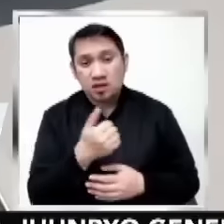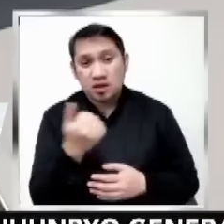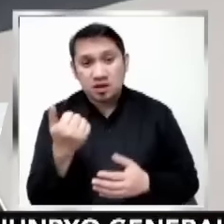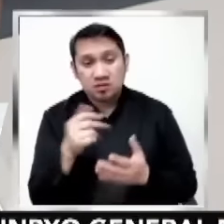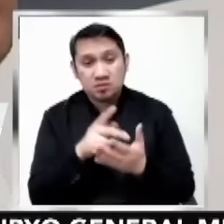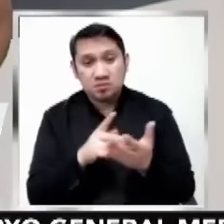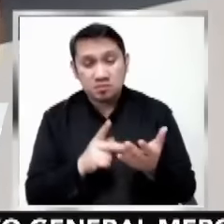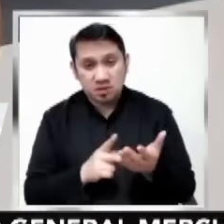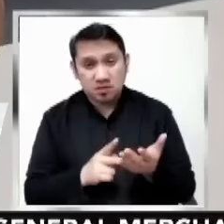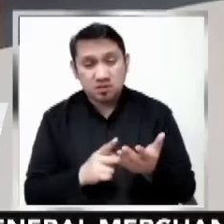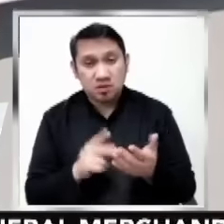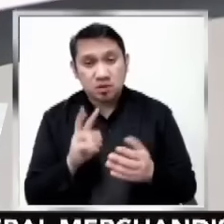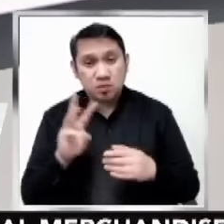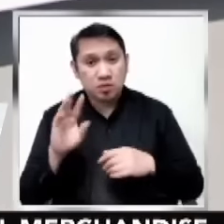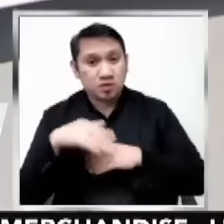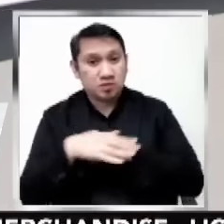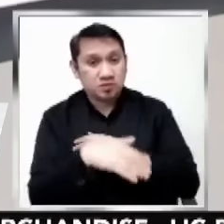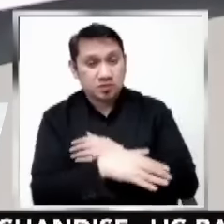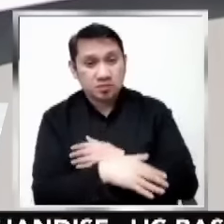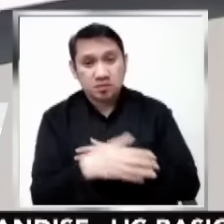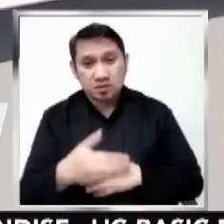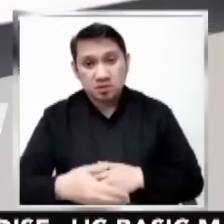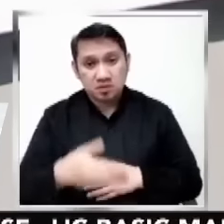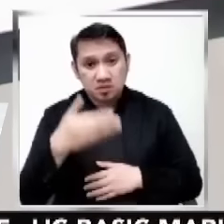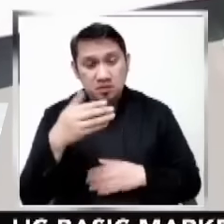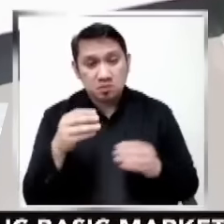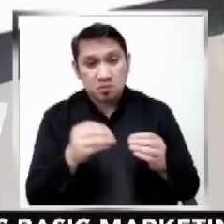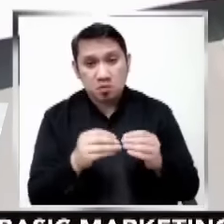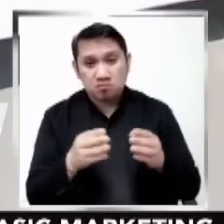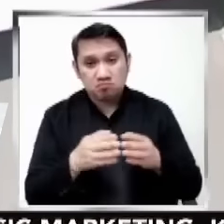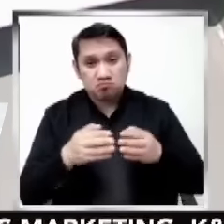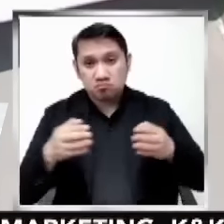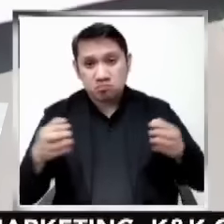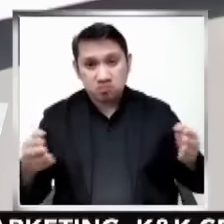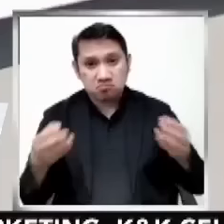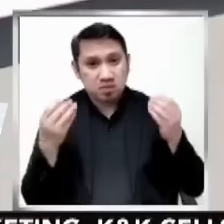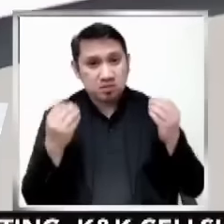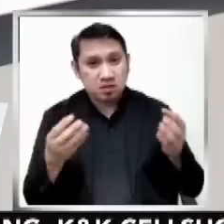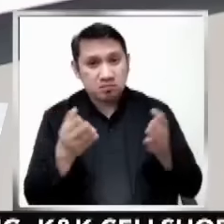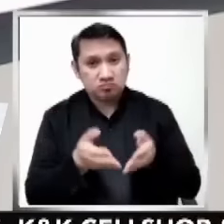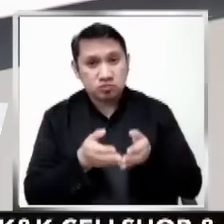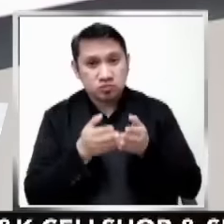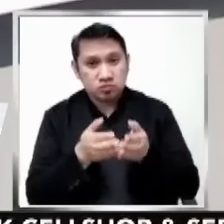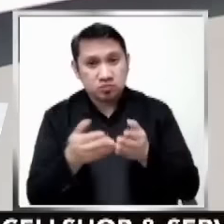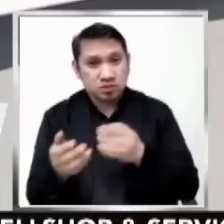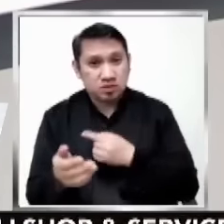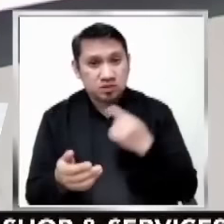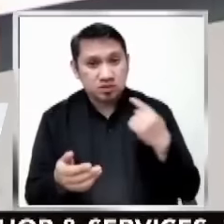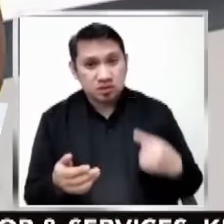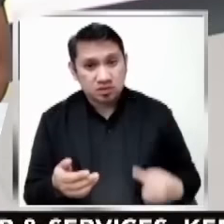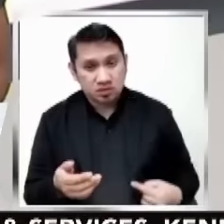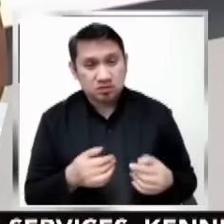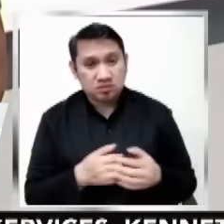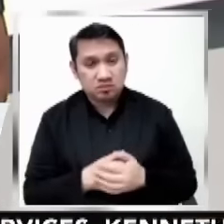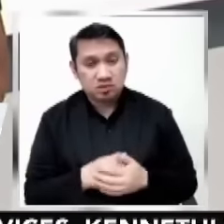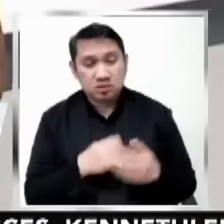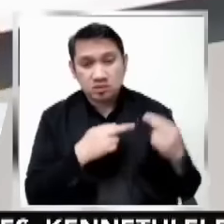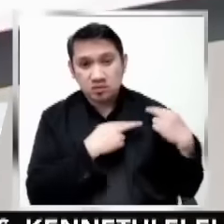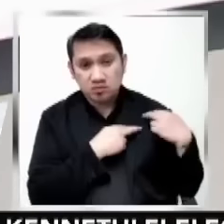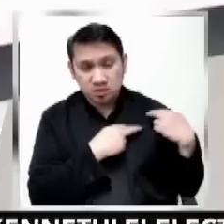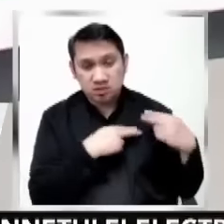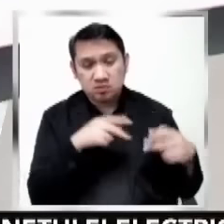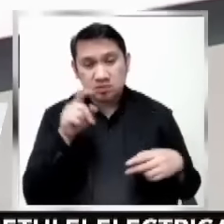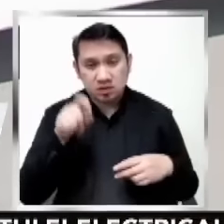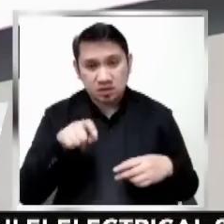Sea sa harap ng mas malalaki at mas maraming barko ng Chinese Coast Guard. Isang tungkulin na kailangang gampanan